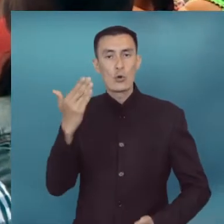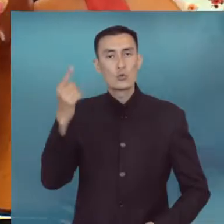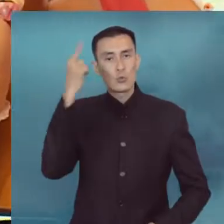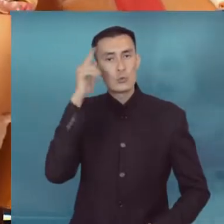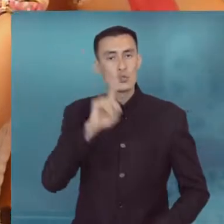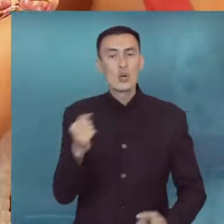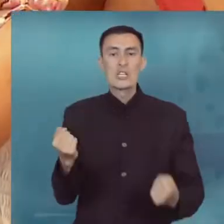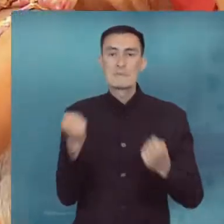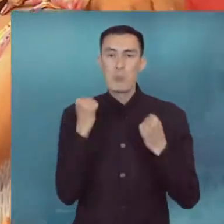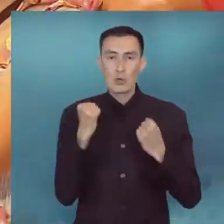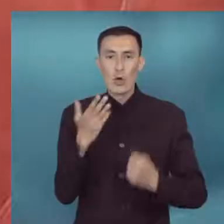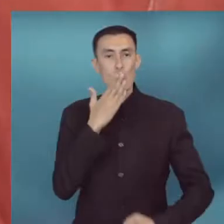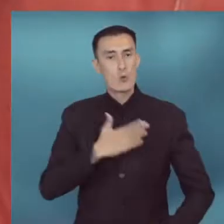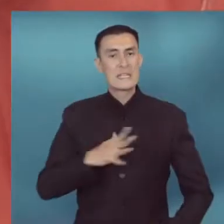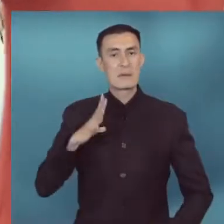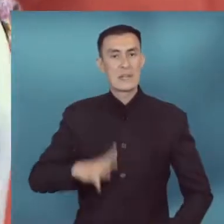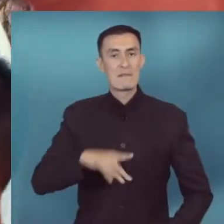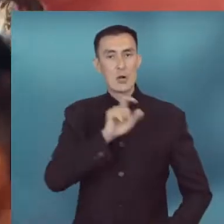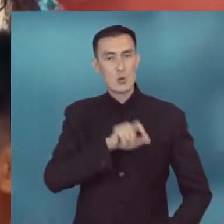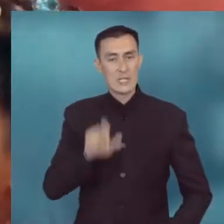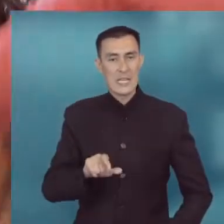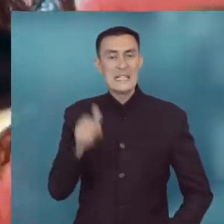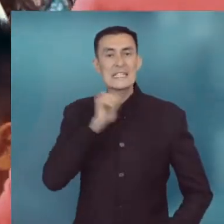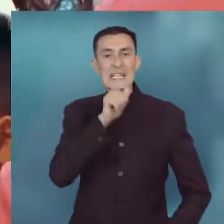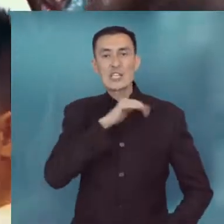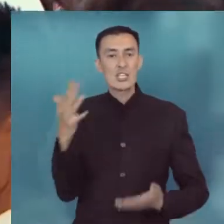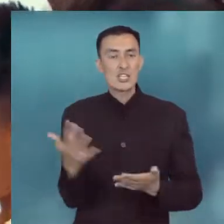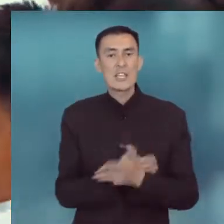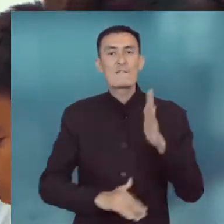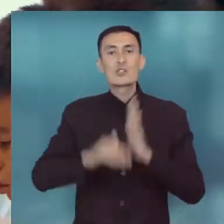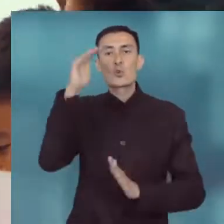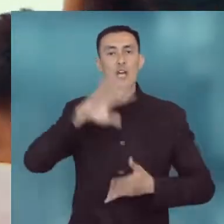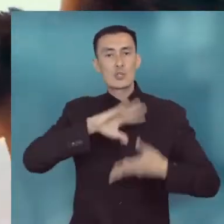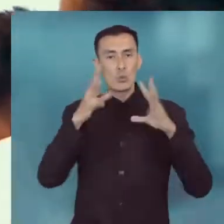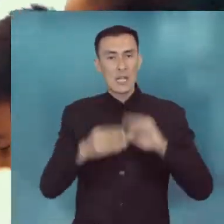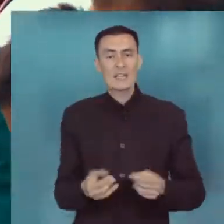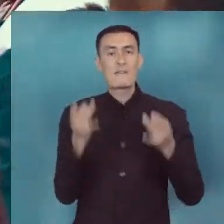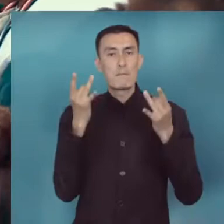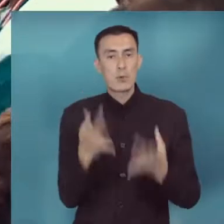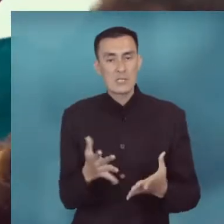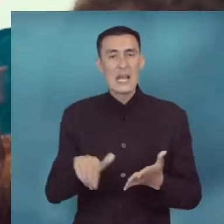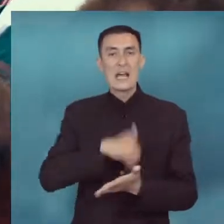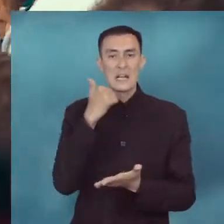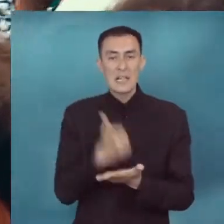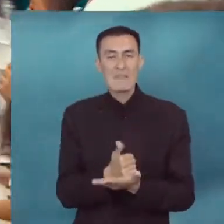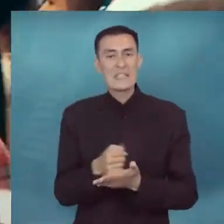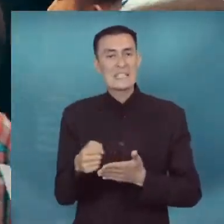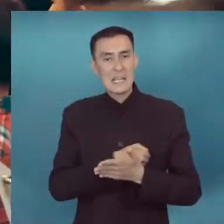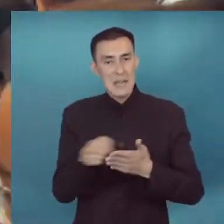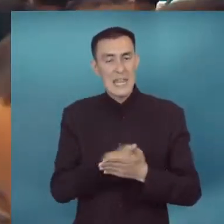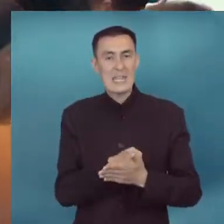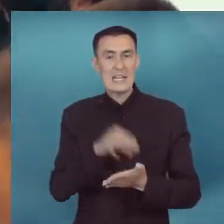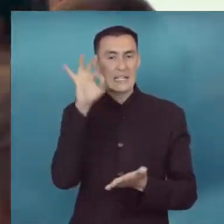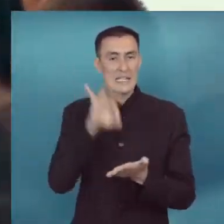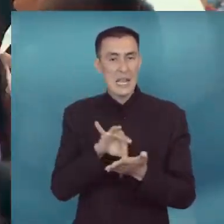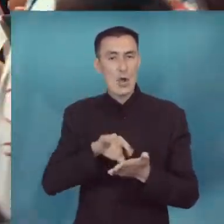считает, что спорт любит терпеливых людей. Секрет достижения высоких результатов Серика Сапиева прост. Главное – это стремление к